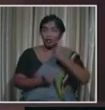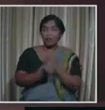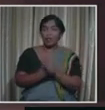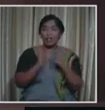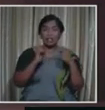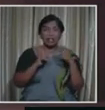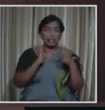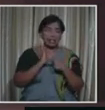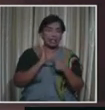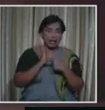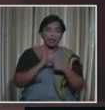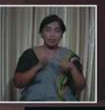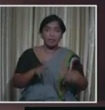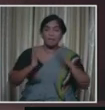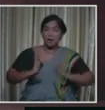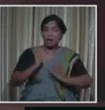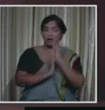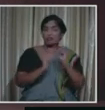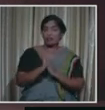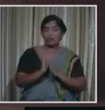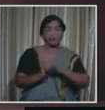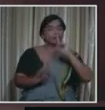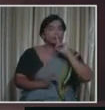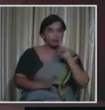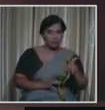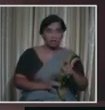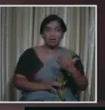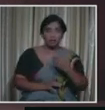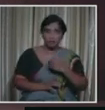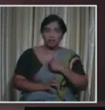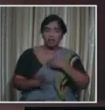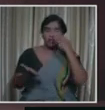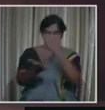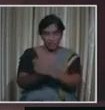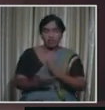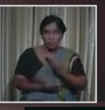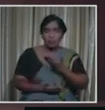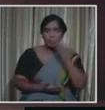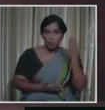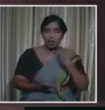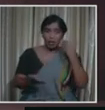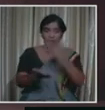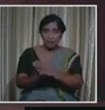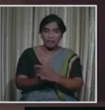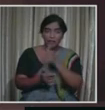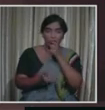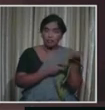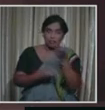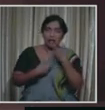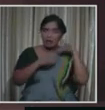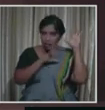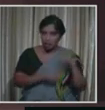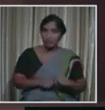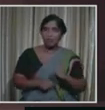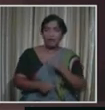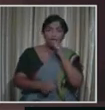bandu. Ada manusia yang komisum ni kita prakarsa kelatino. Mata mereka belakang nakia waktu puna. Mau melakui macam dah kandul gas kena waktu puna. Mau vote kena